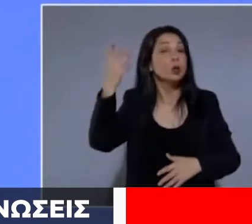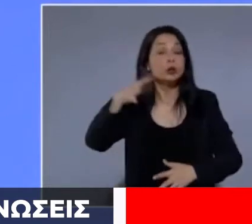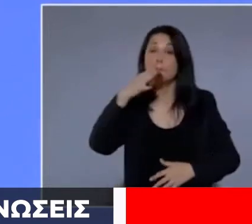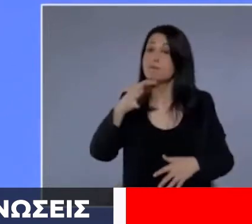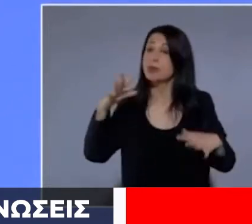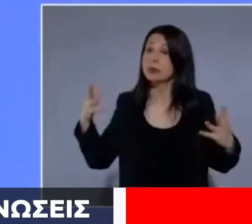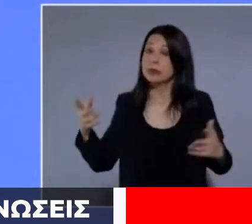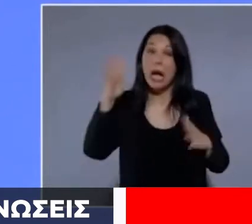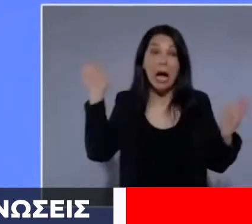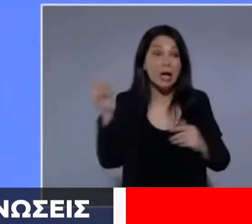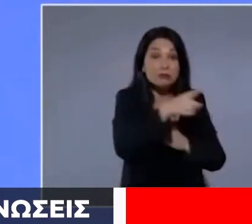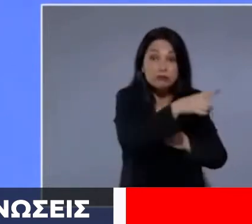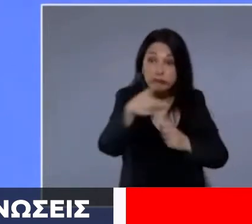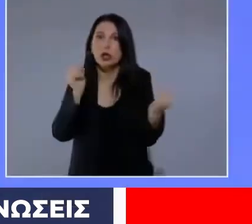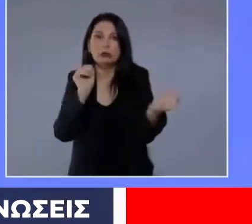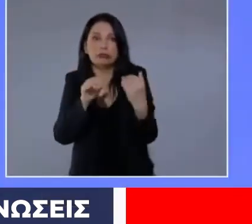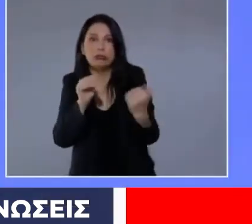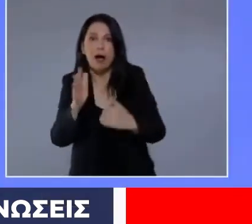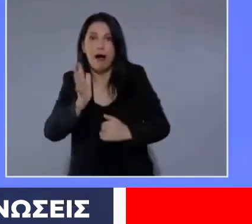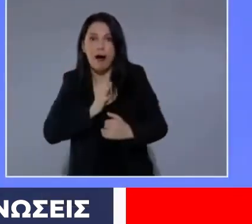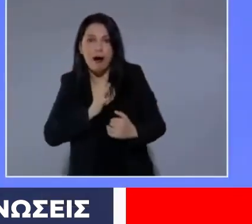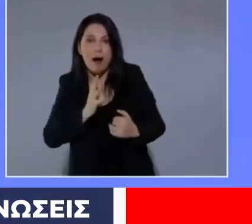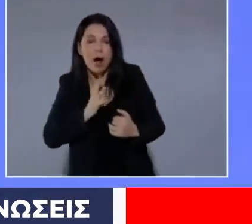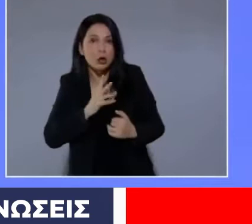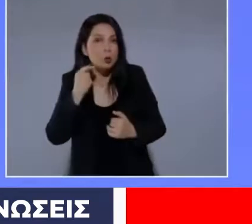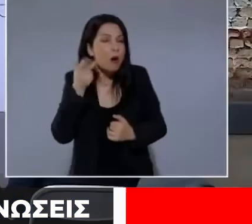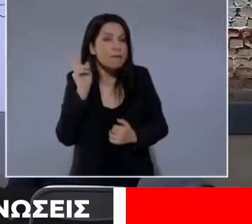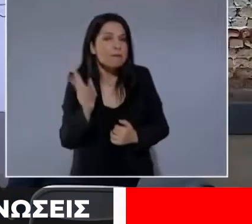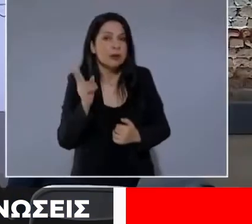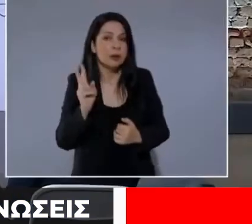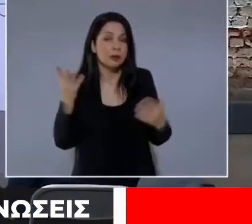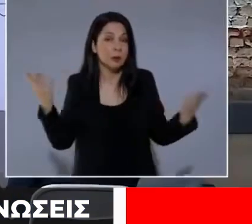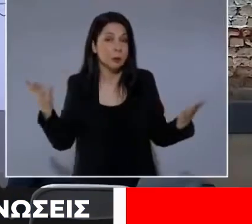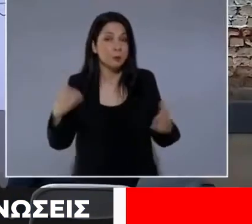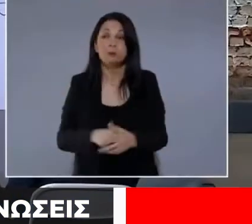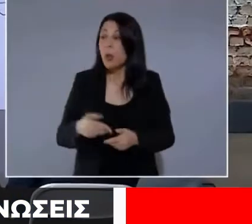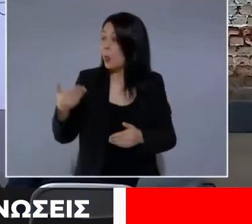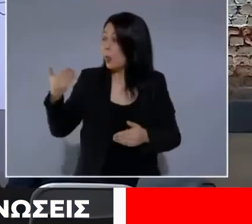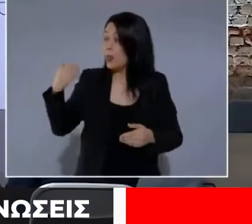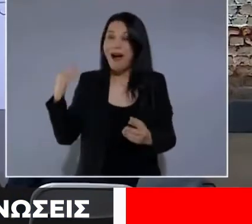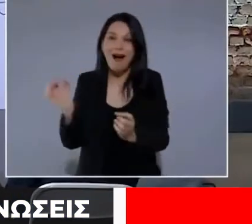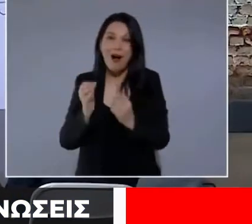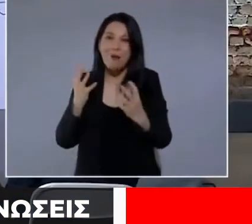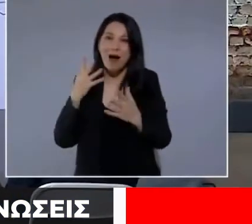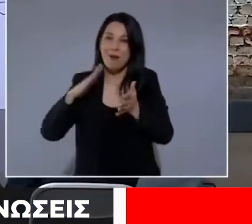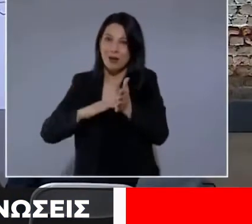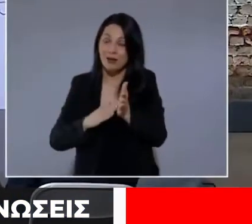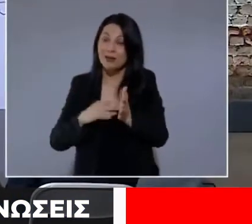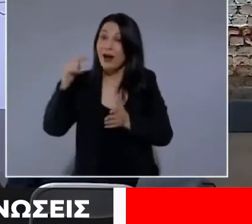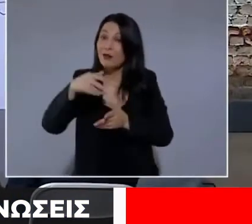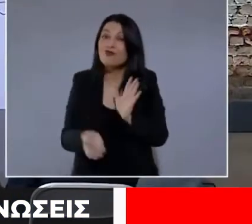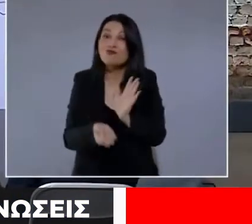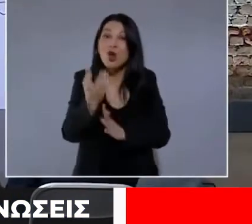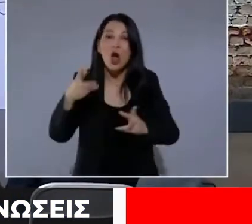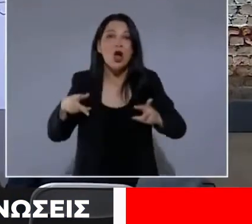είναι μέρος ενός συνολικού σχεδιασμού για την Μακεδονία και την ευρύτερη περιοχή. Με το σύνθημα «Δρόμοι